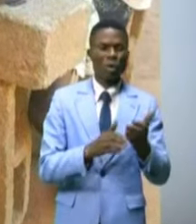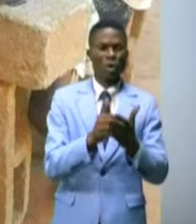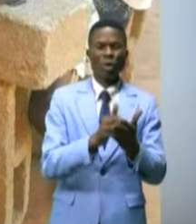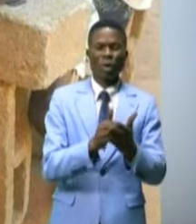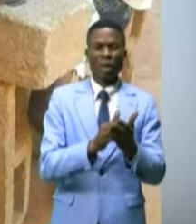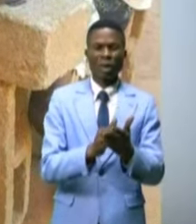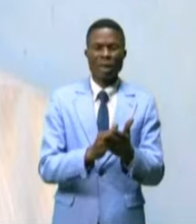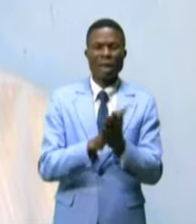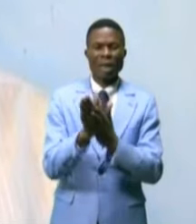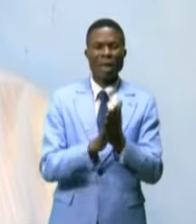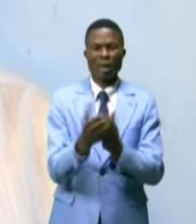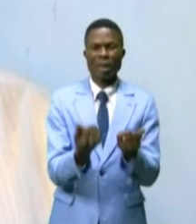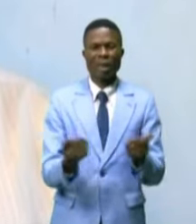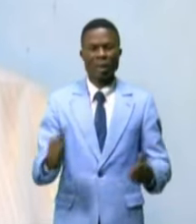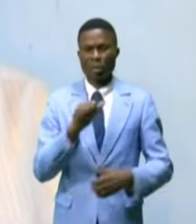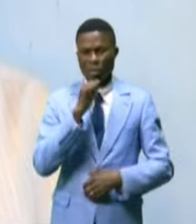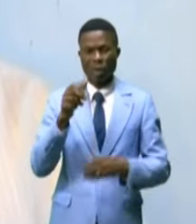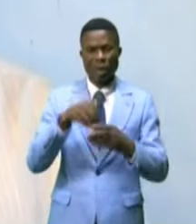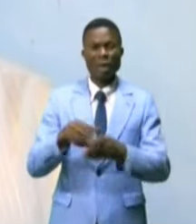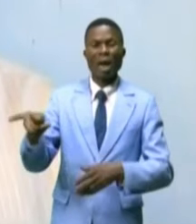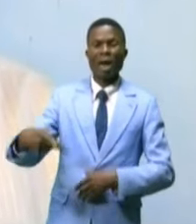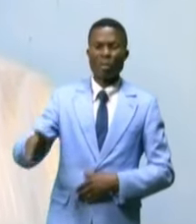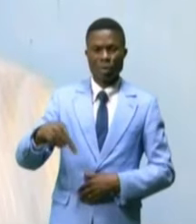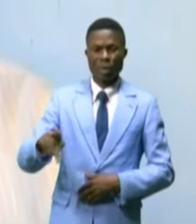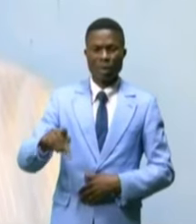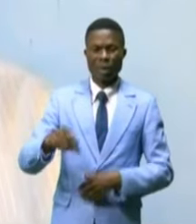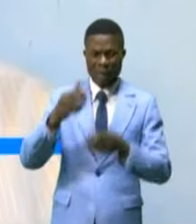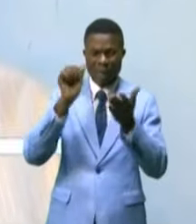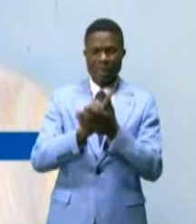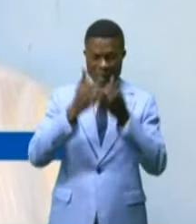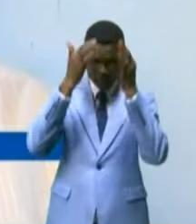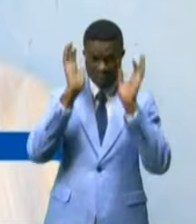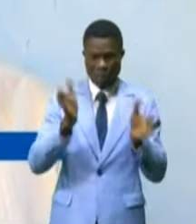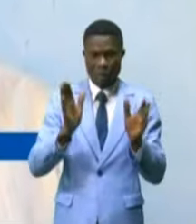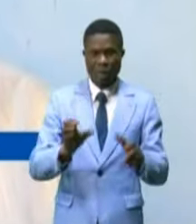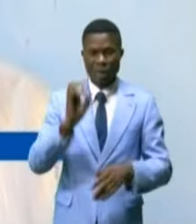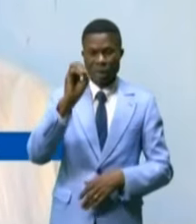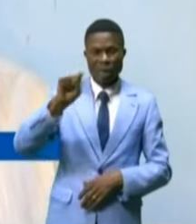les provinces. Dans les provinces, c'est plus pire.